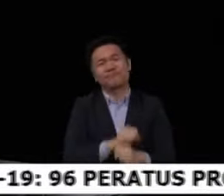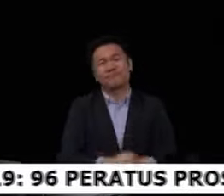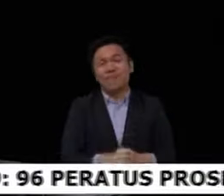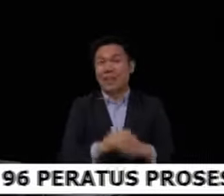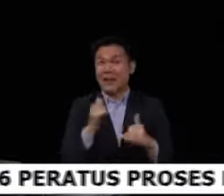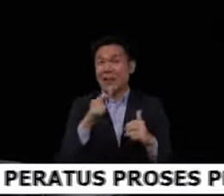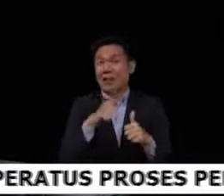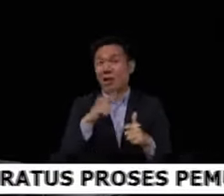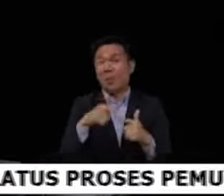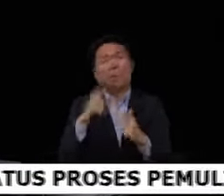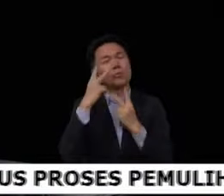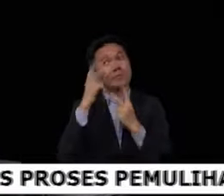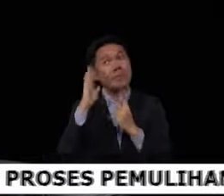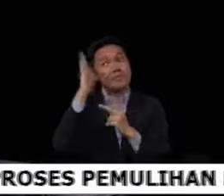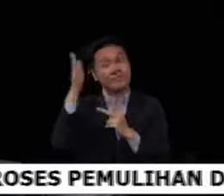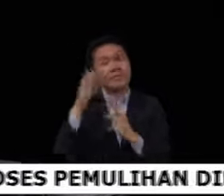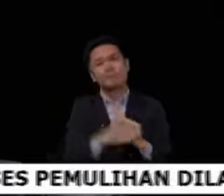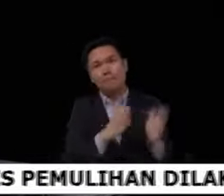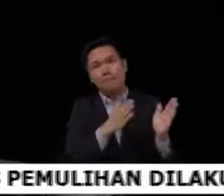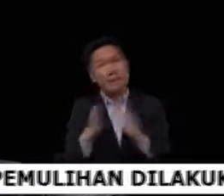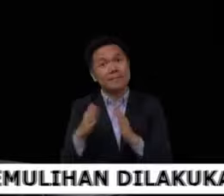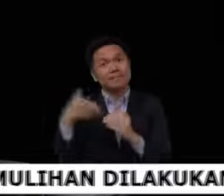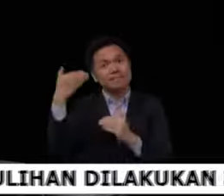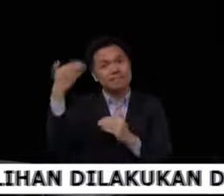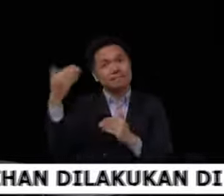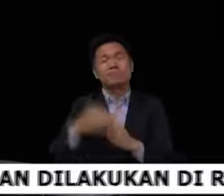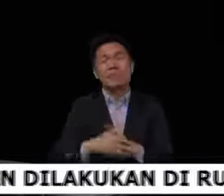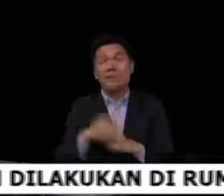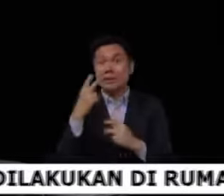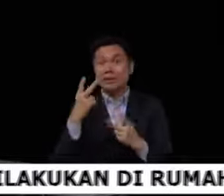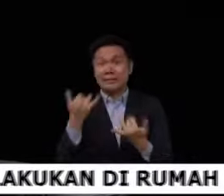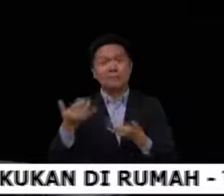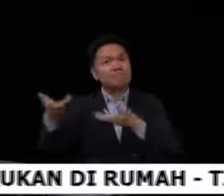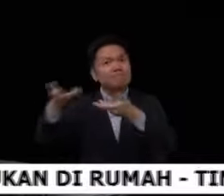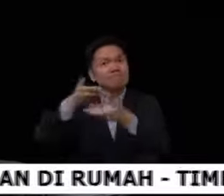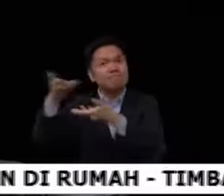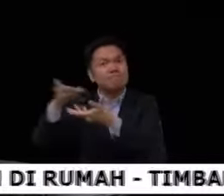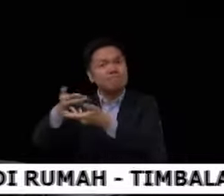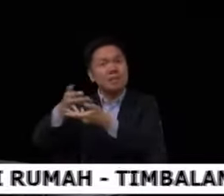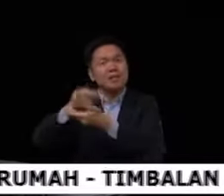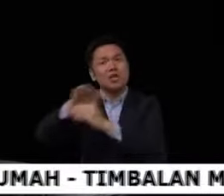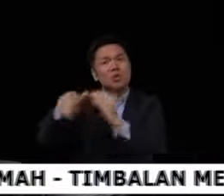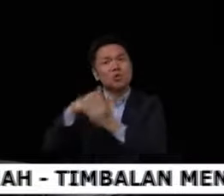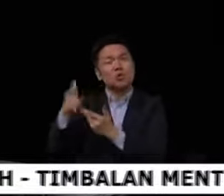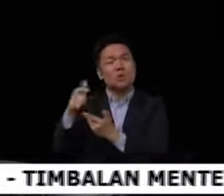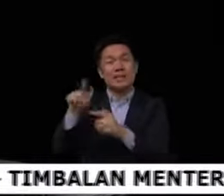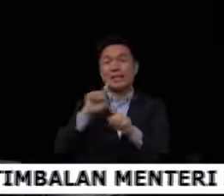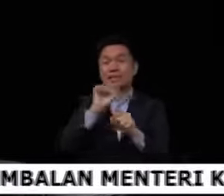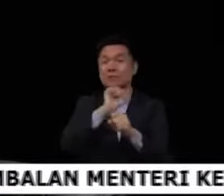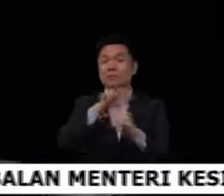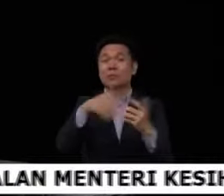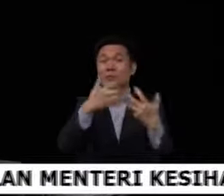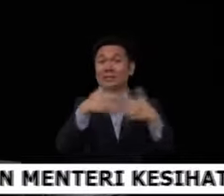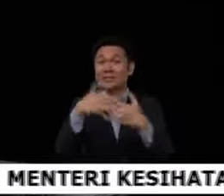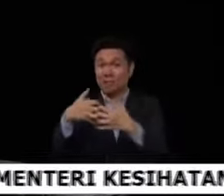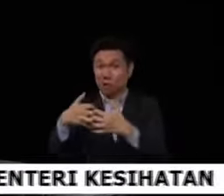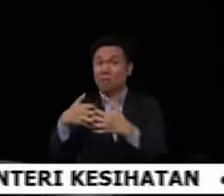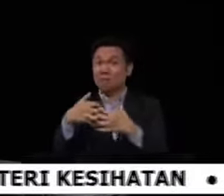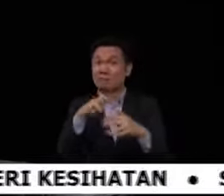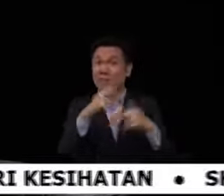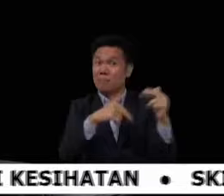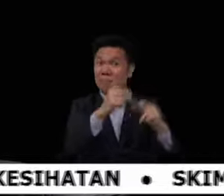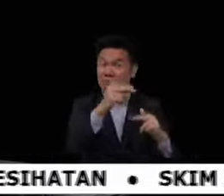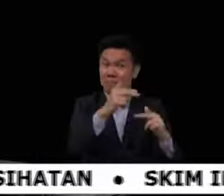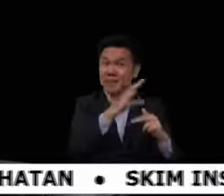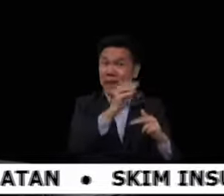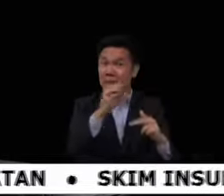Flying kita melihat dari segi pendekatan ke dan nanti dan kita sedang berinteraksi dengan para pemimpin dustri pemain industri sektor pembinaan